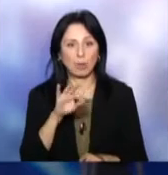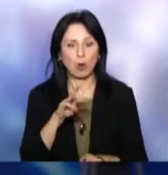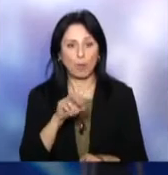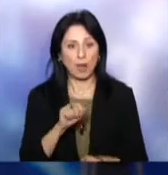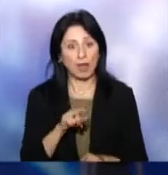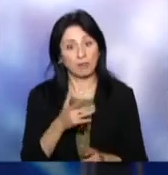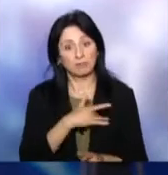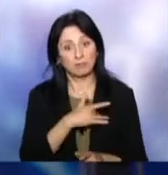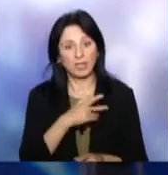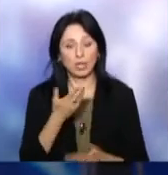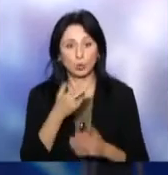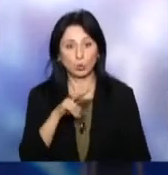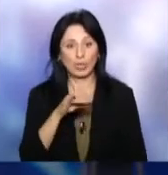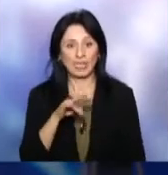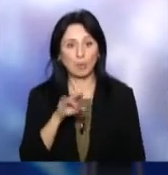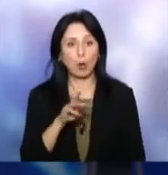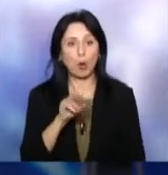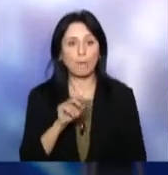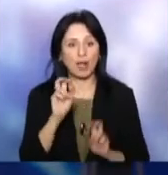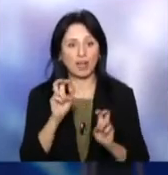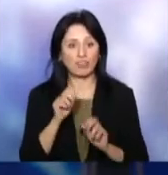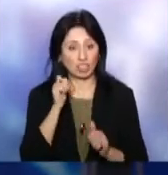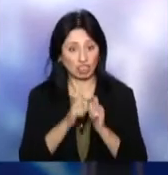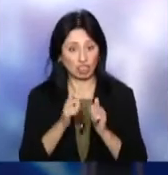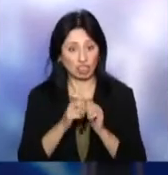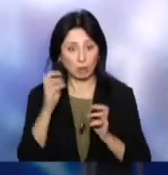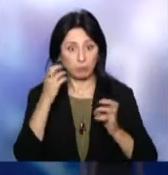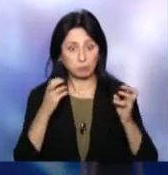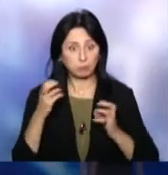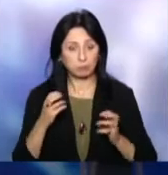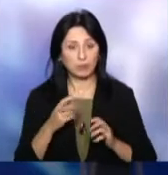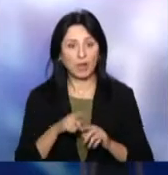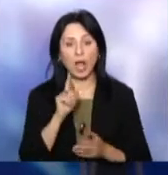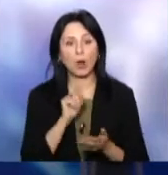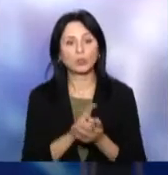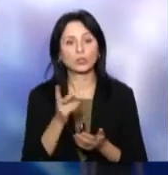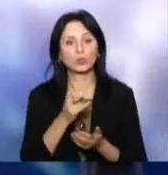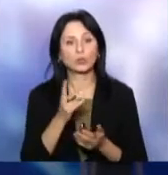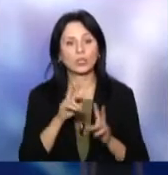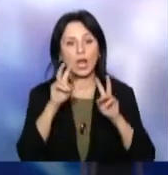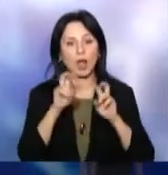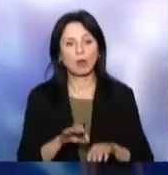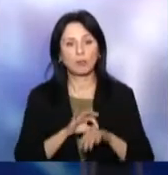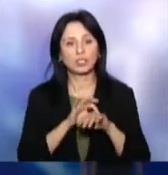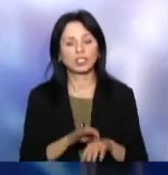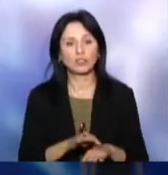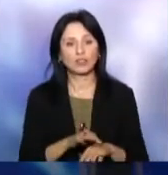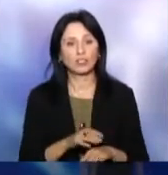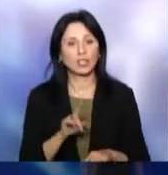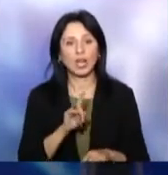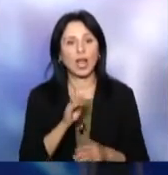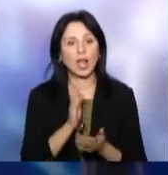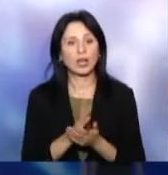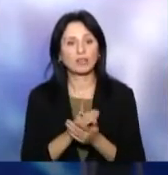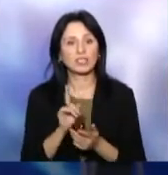გეტყვით. თუ ლიპომები ხშირად ჩნდება და ბევრი ჩნდება ადამიანმა, აუცილებლად უნდა გამოკვლევა ჩაიტაროს, რომ ხომ არ არის